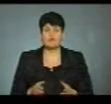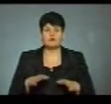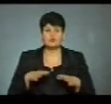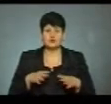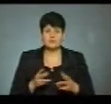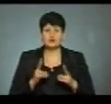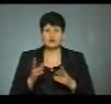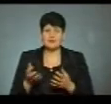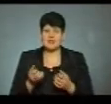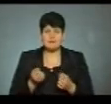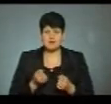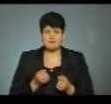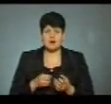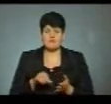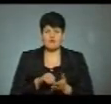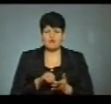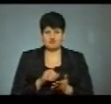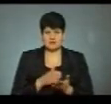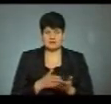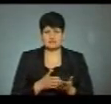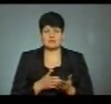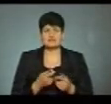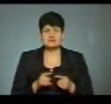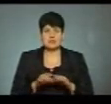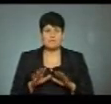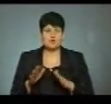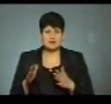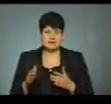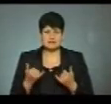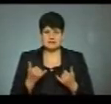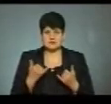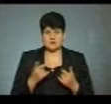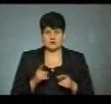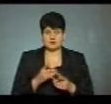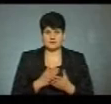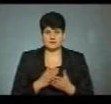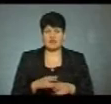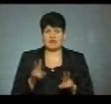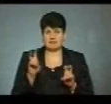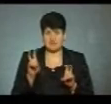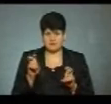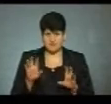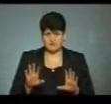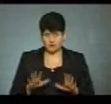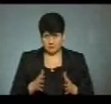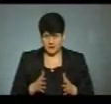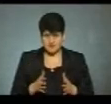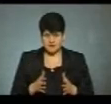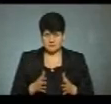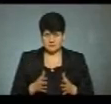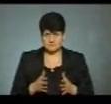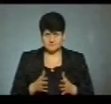не приймали, скажімо, прямої участі в даних подіях, що зараз розгортаються. То в лапках продовжується, не розгортається, а